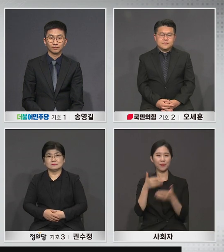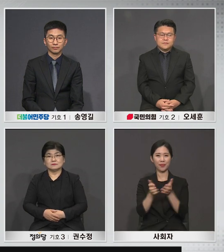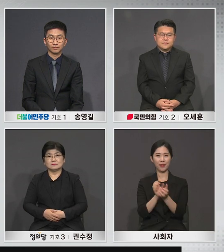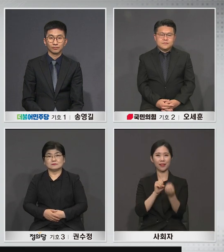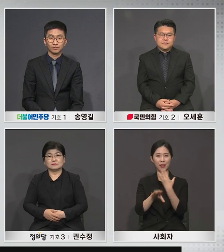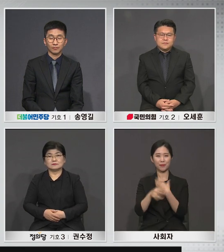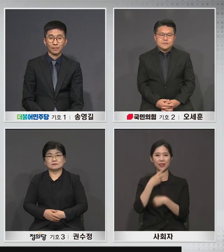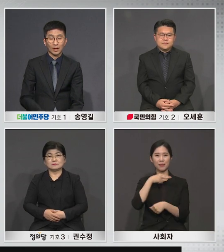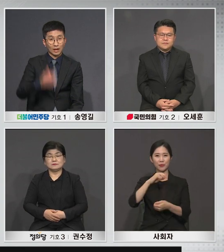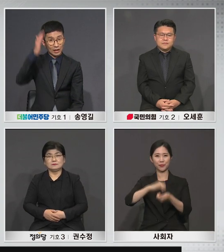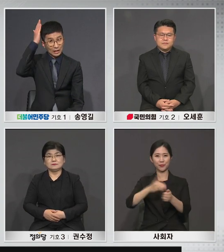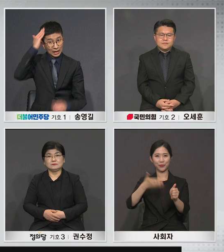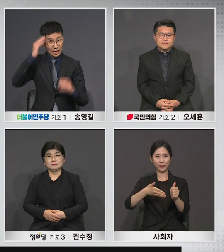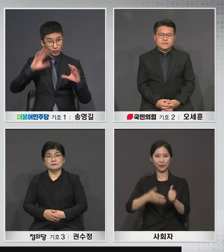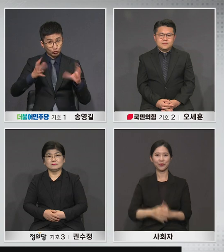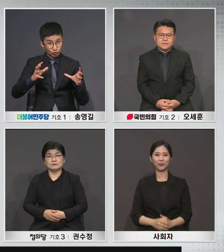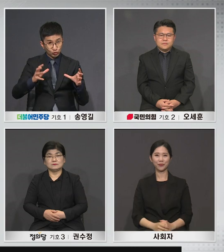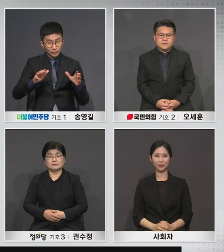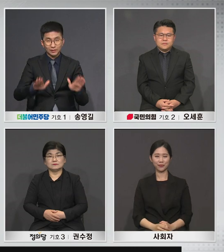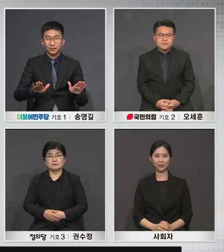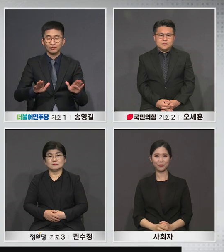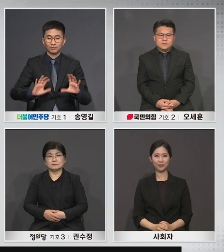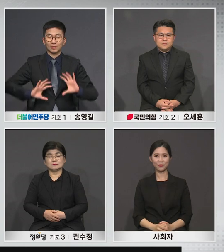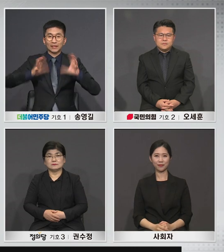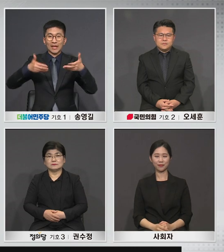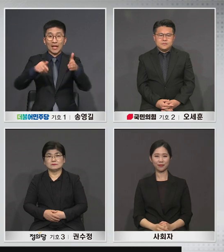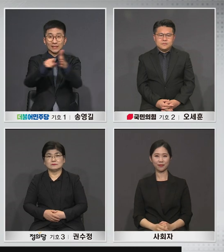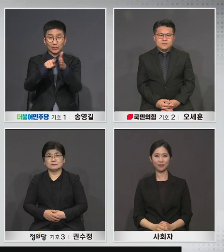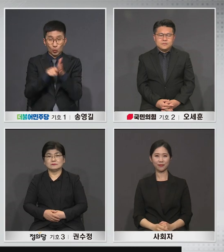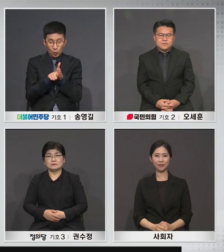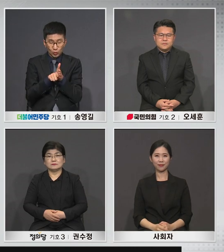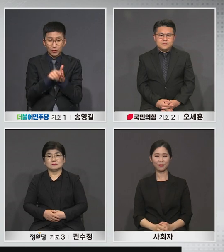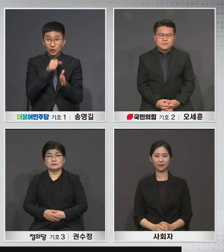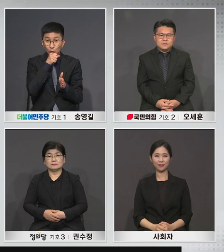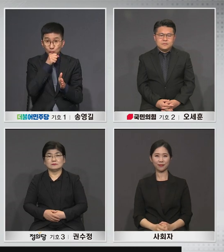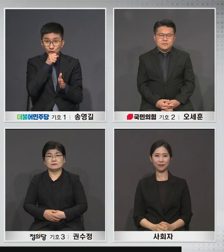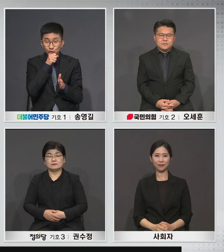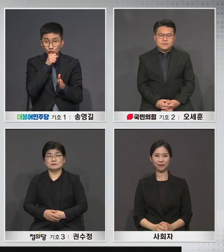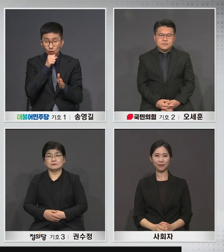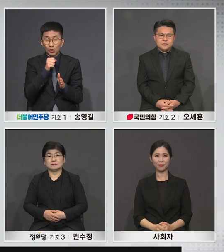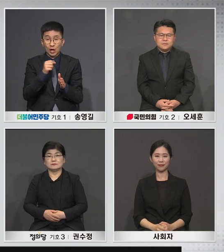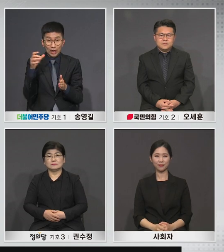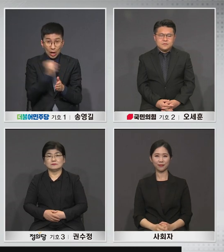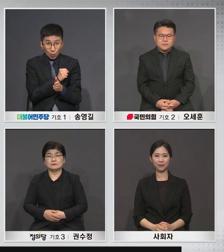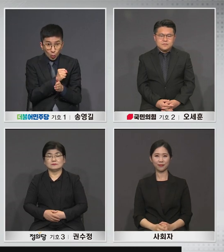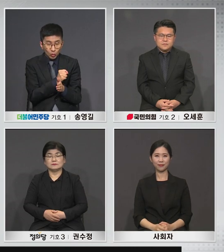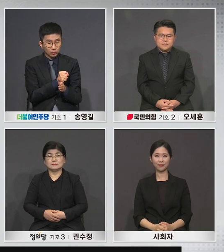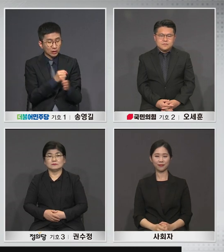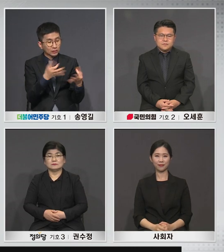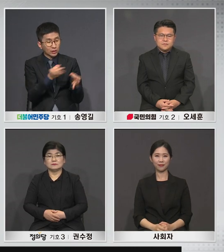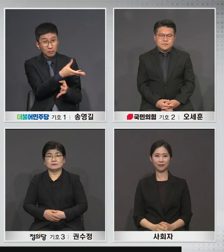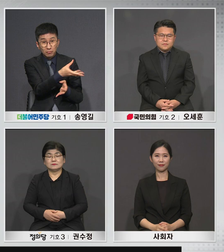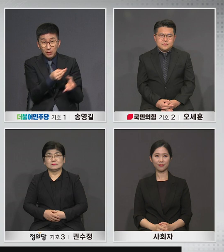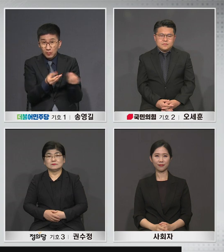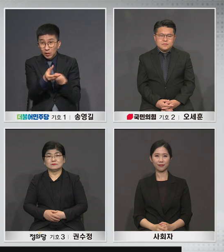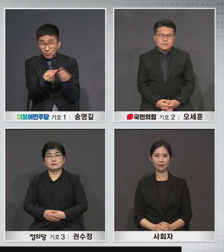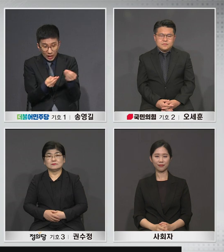우리나라는 신용등급에 따라 이자를 차별하는 경제적 신분사회에 살고 있습니다. 적어도